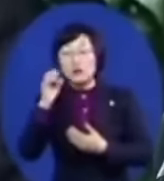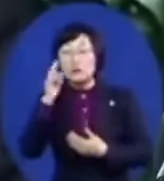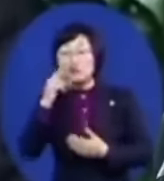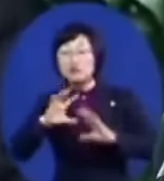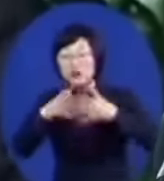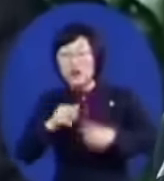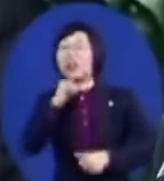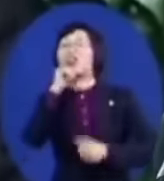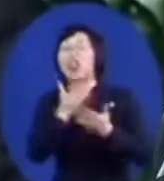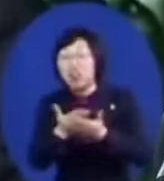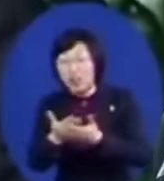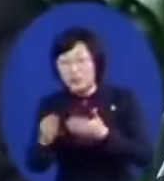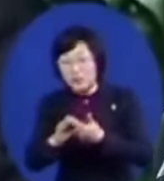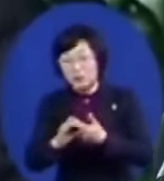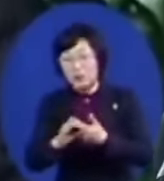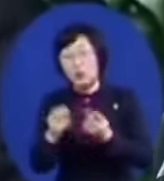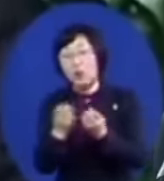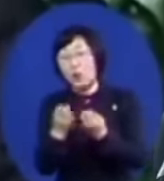수 있는 것입니까?